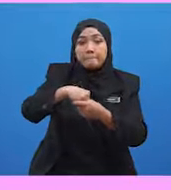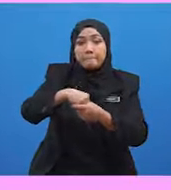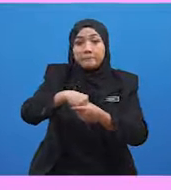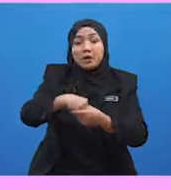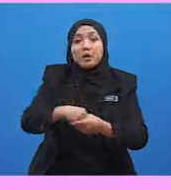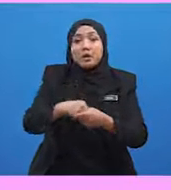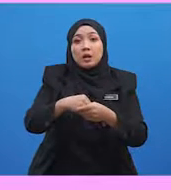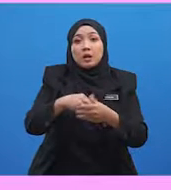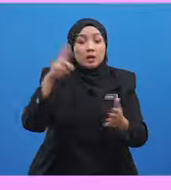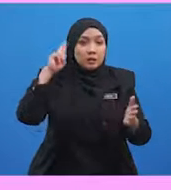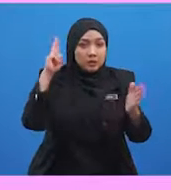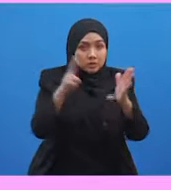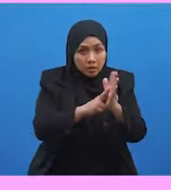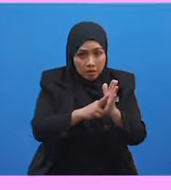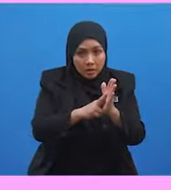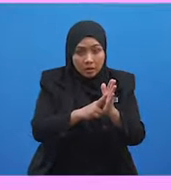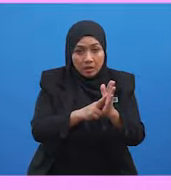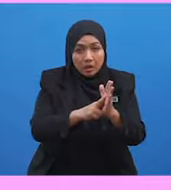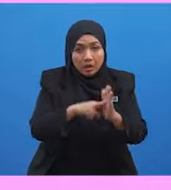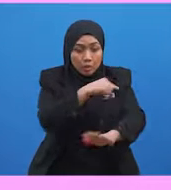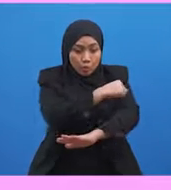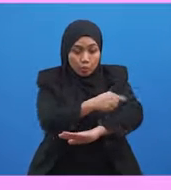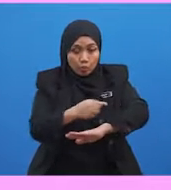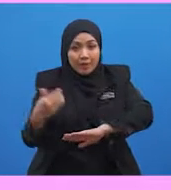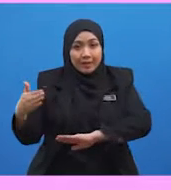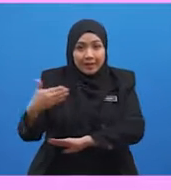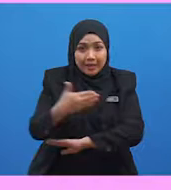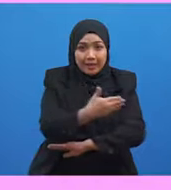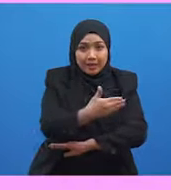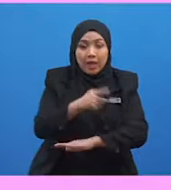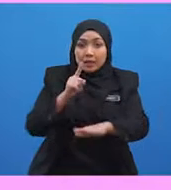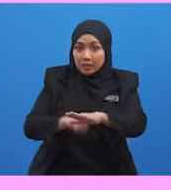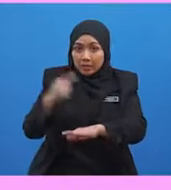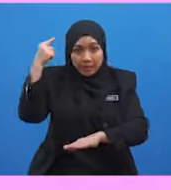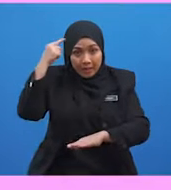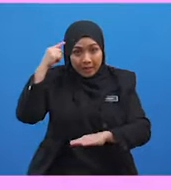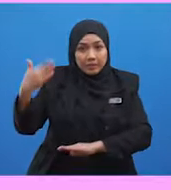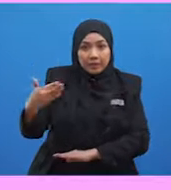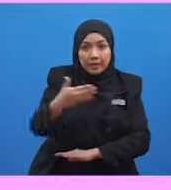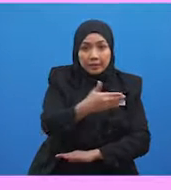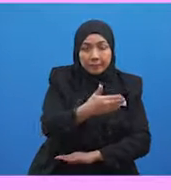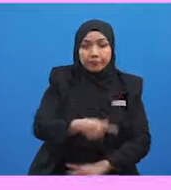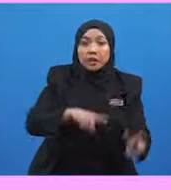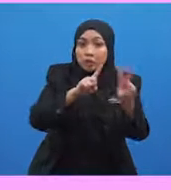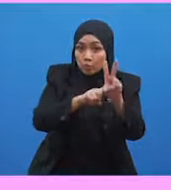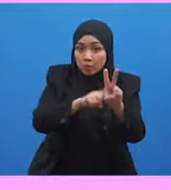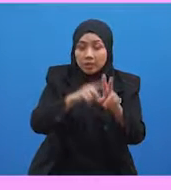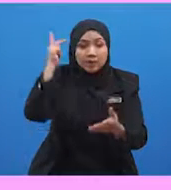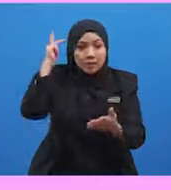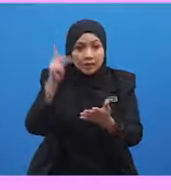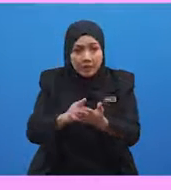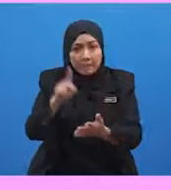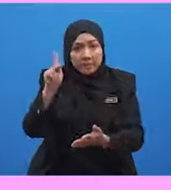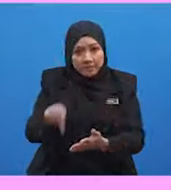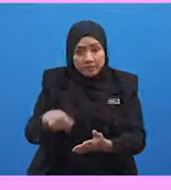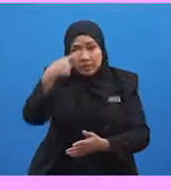bahagian kepala ikan. Langkah kedua ialah mengenal pasti sebab utama